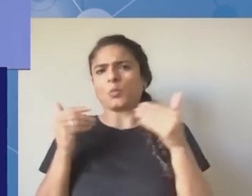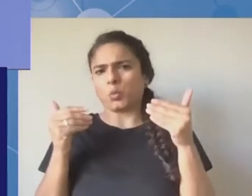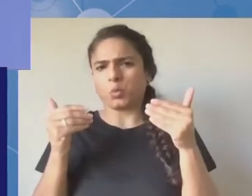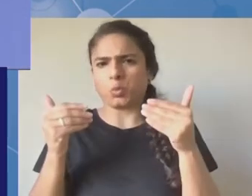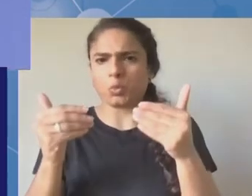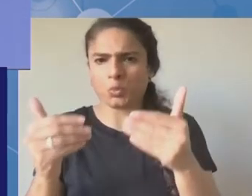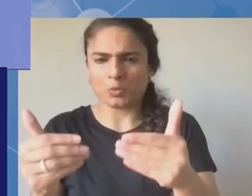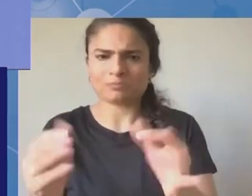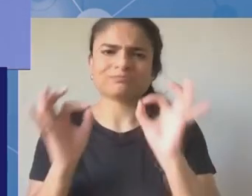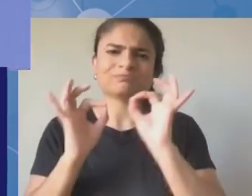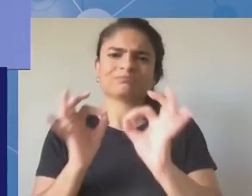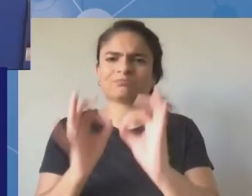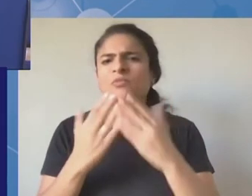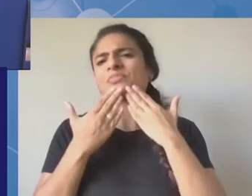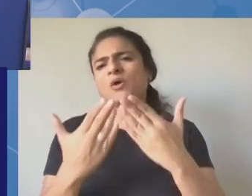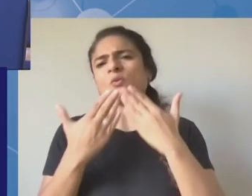شكرا على هذا التعليق.